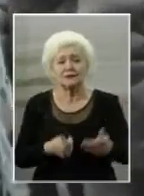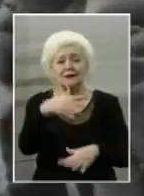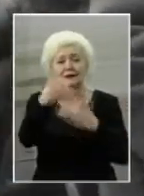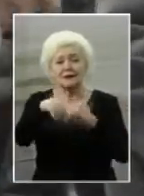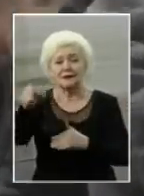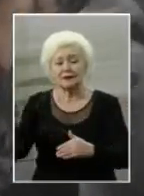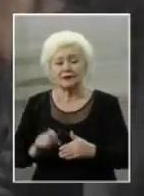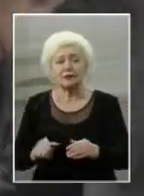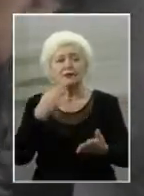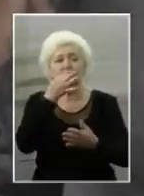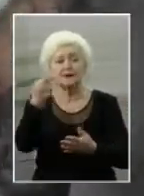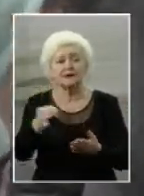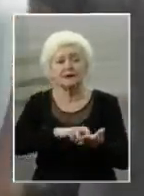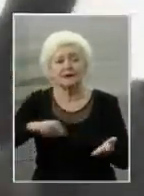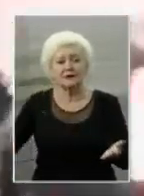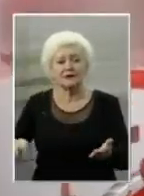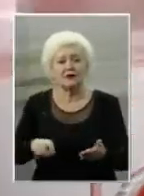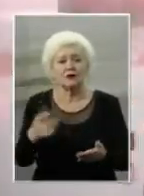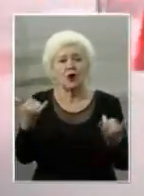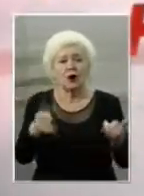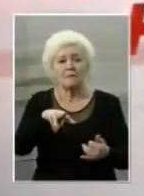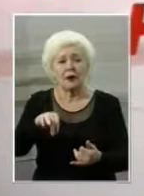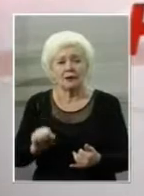за відставку чинного мера Володимира Миколаєнка?